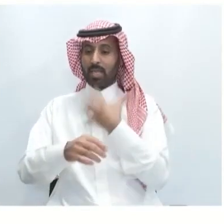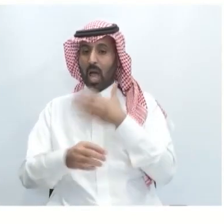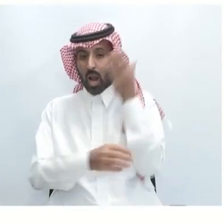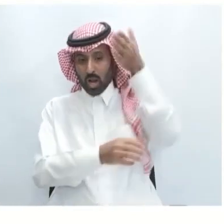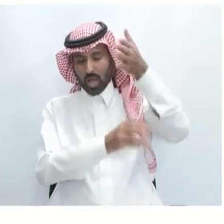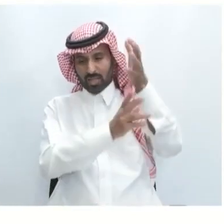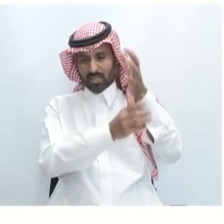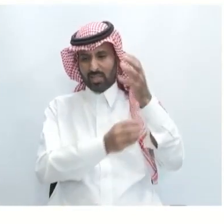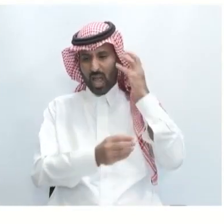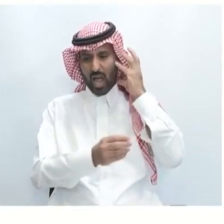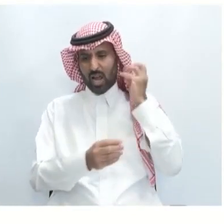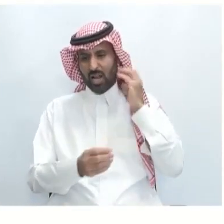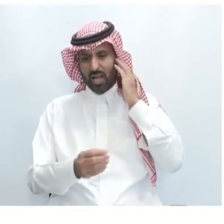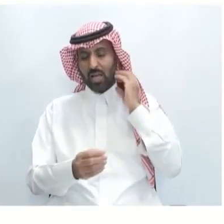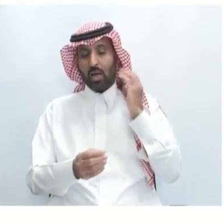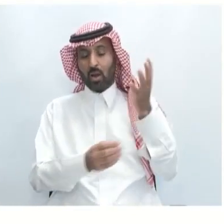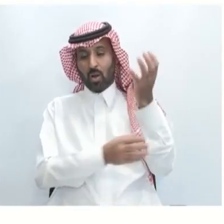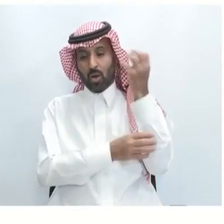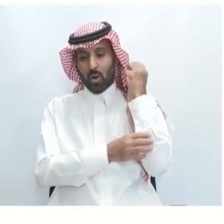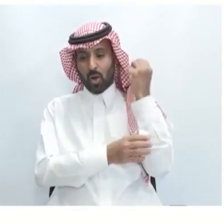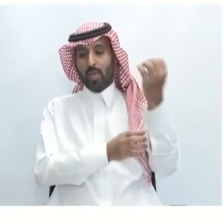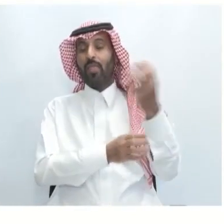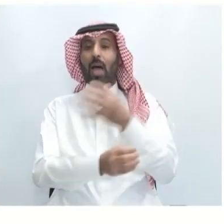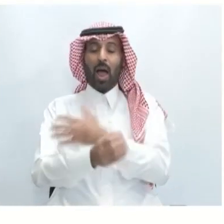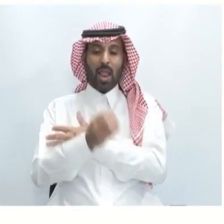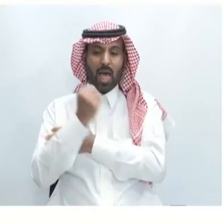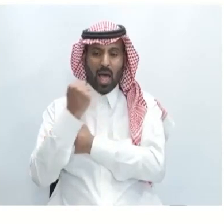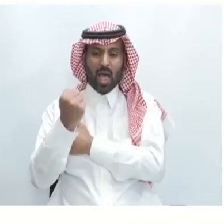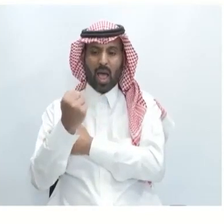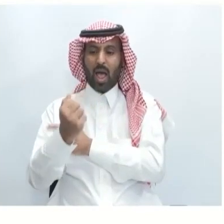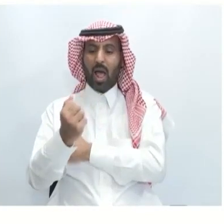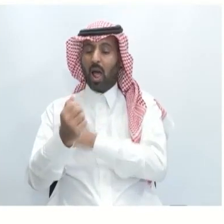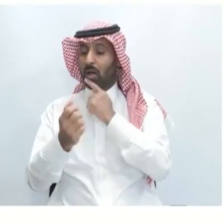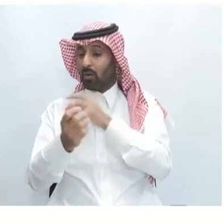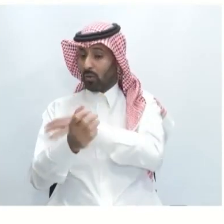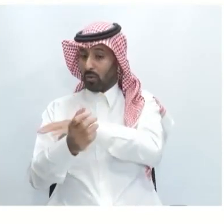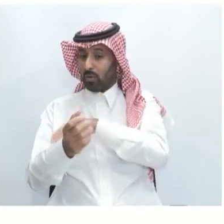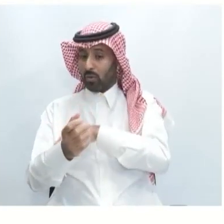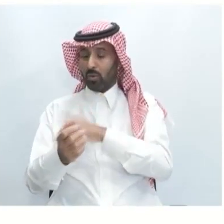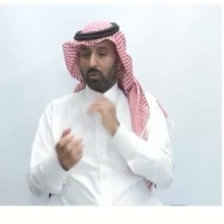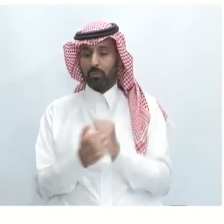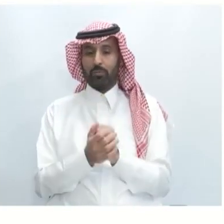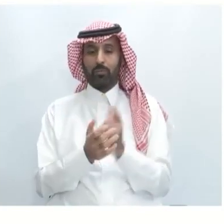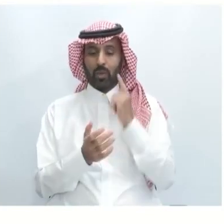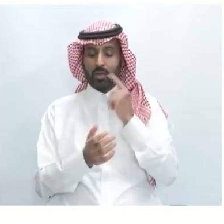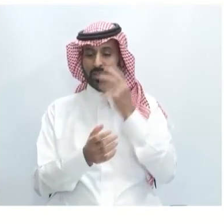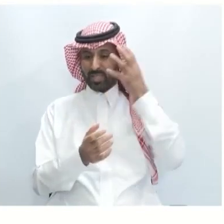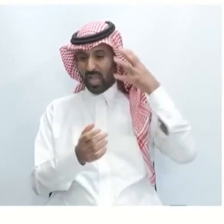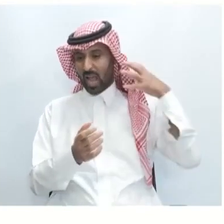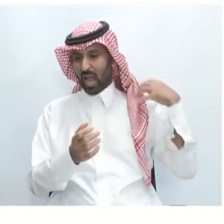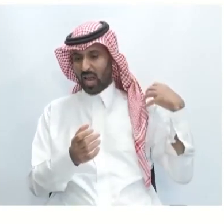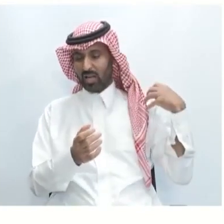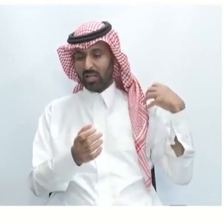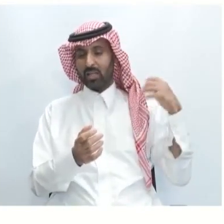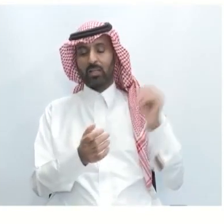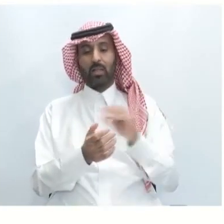واحد اثنين وعضلاته احسنتم تتكون من بروتينات بنائيه اذا في الشعر في العضلات كما هو